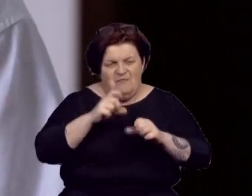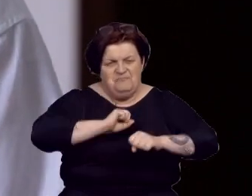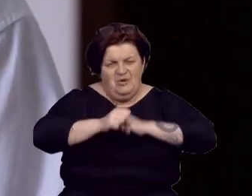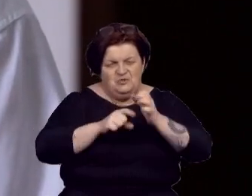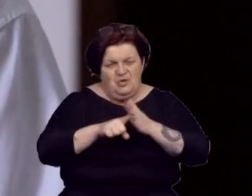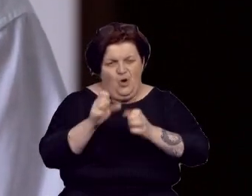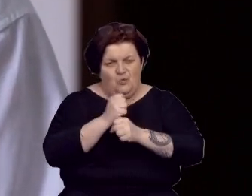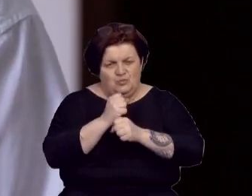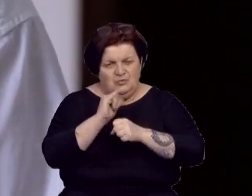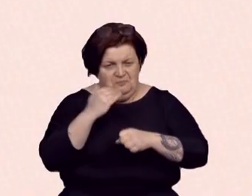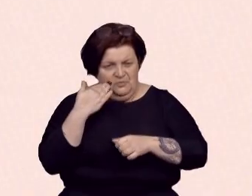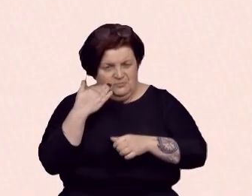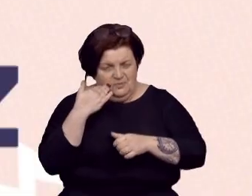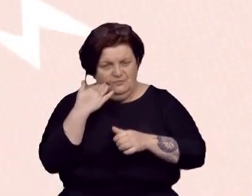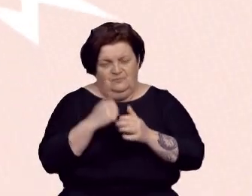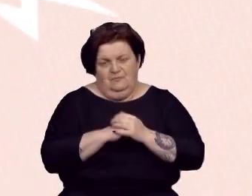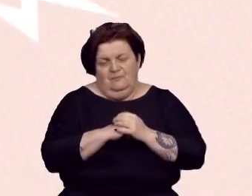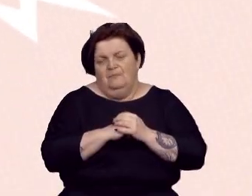rzecz Grudziądza i jego mieszkańców.